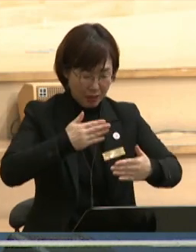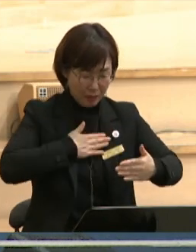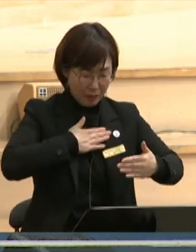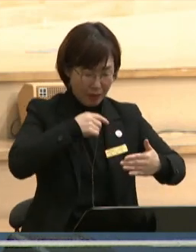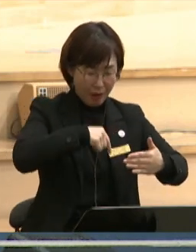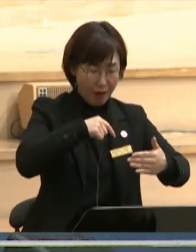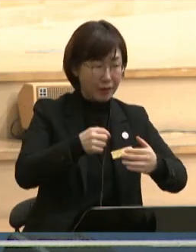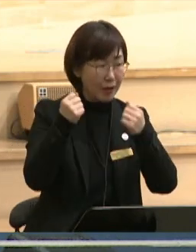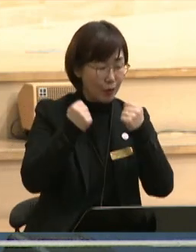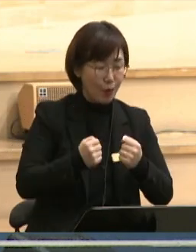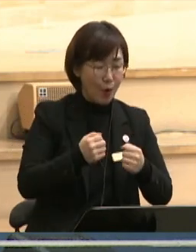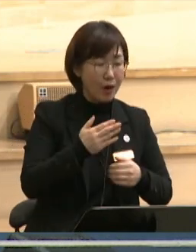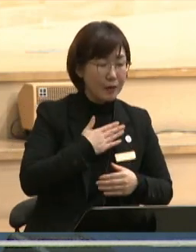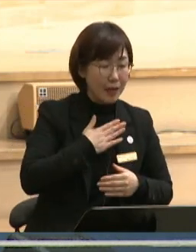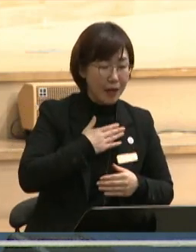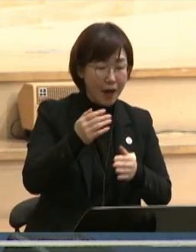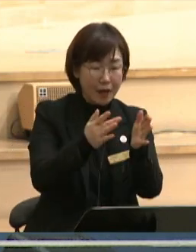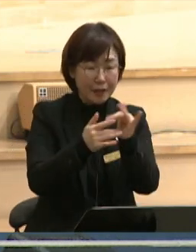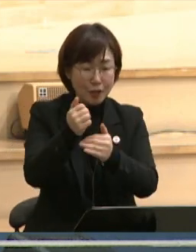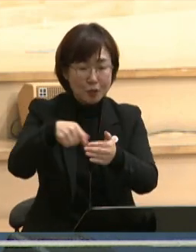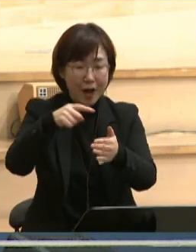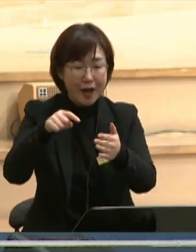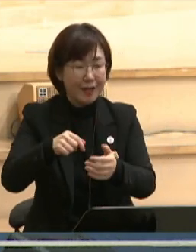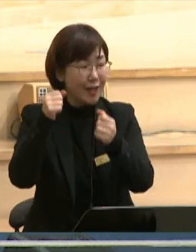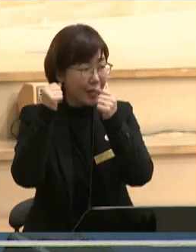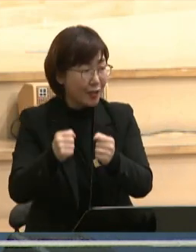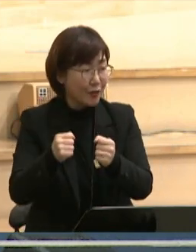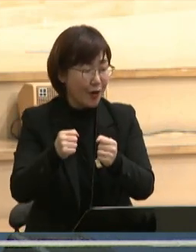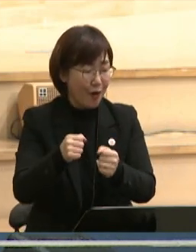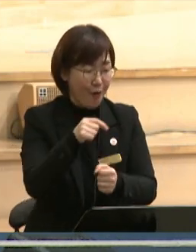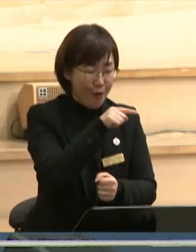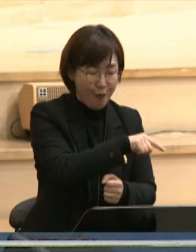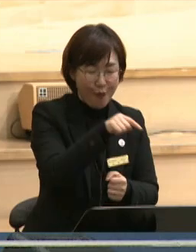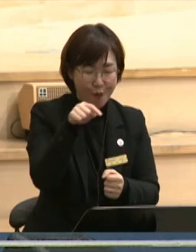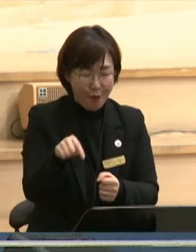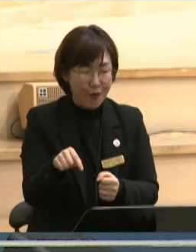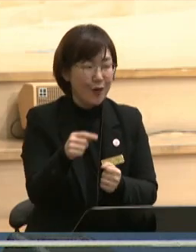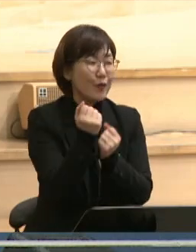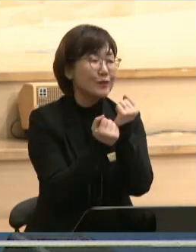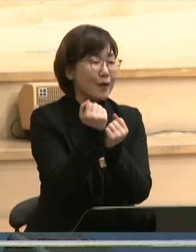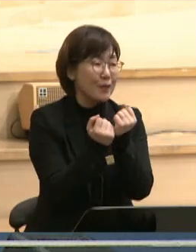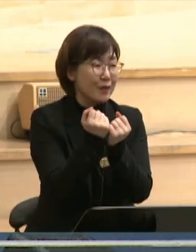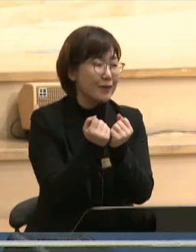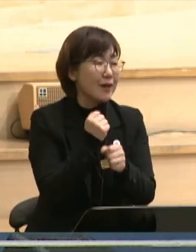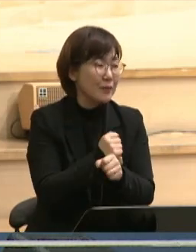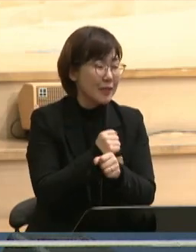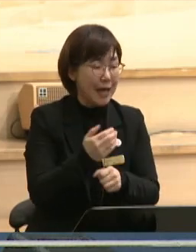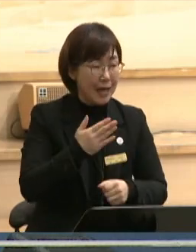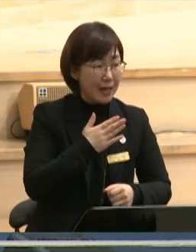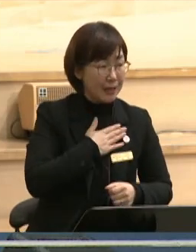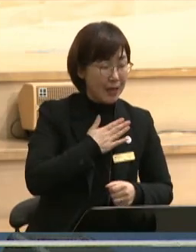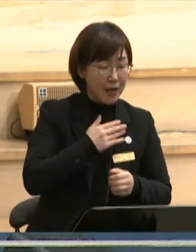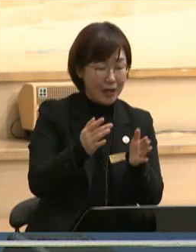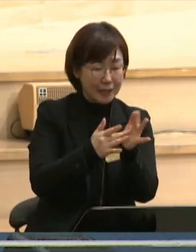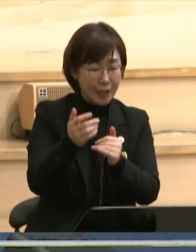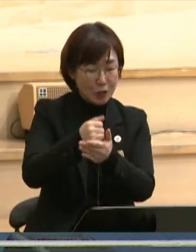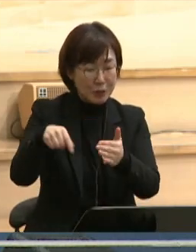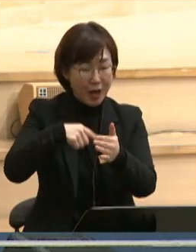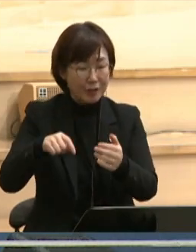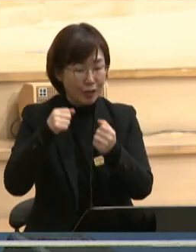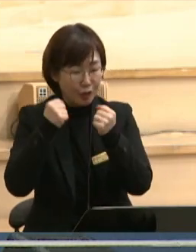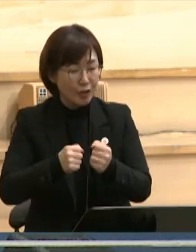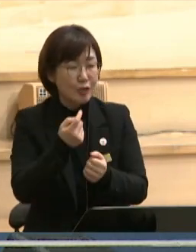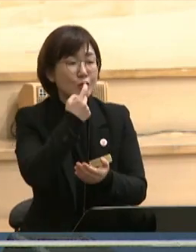우리가 예수님 안에 거하는 것으로 설명을 하고 있습니다 여러분 우리가 예수님 안에 거하는 건